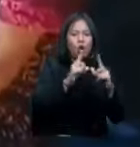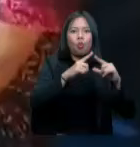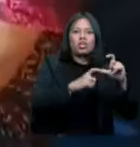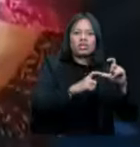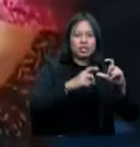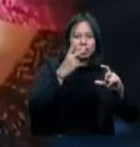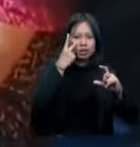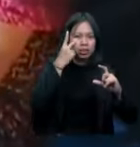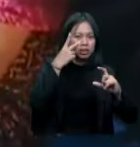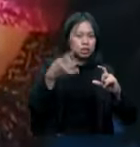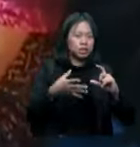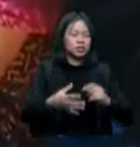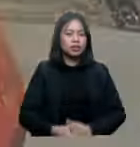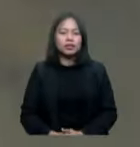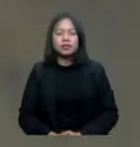Jonny Nura